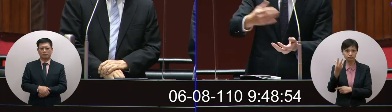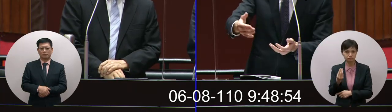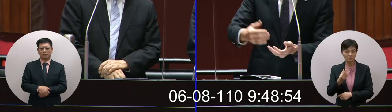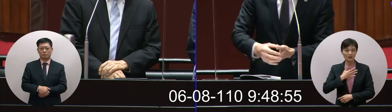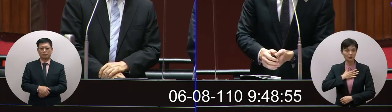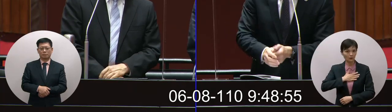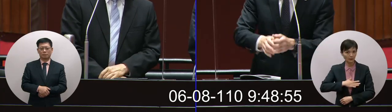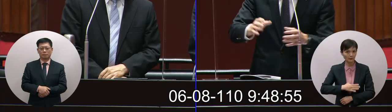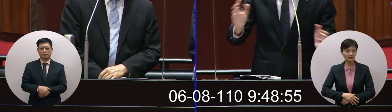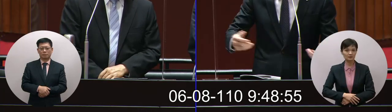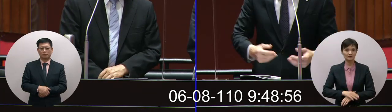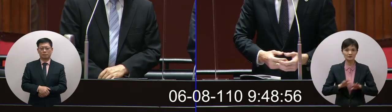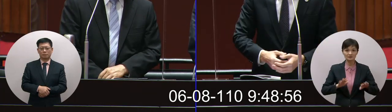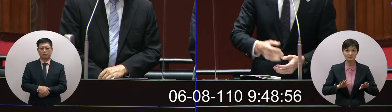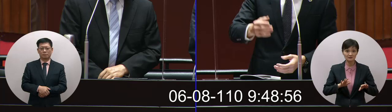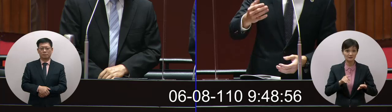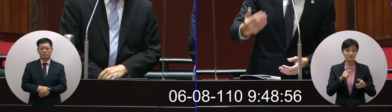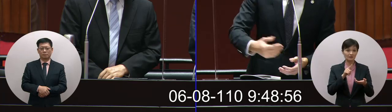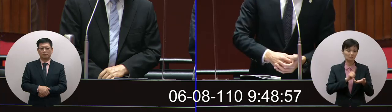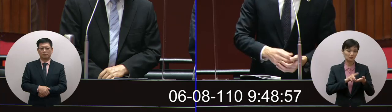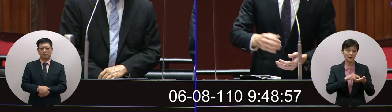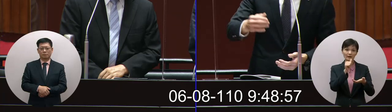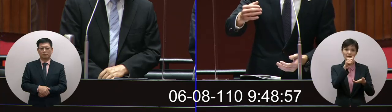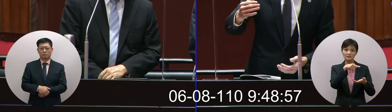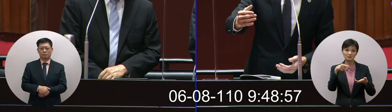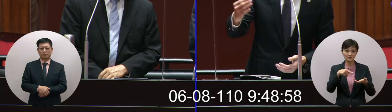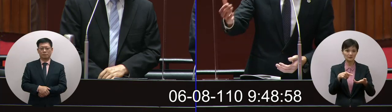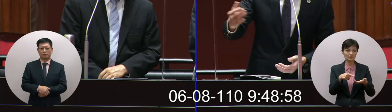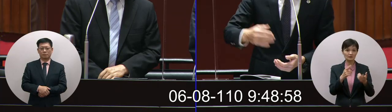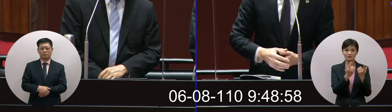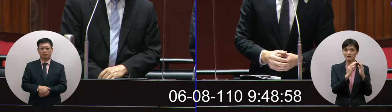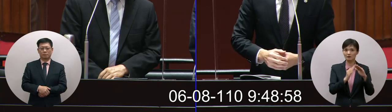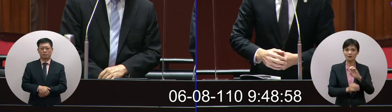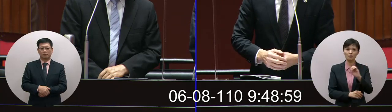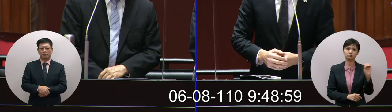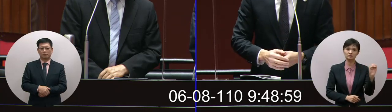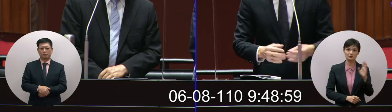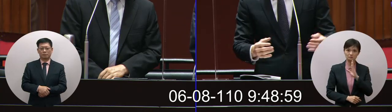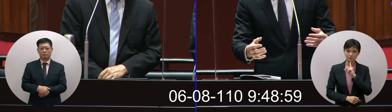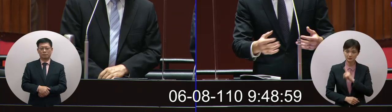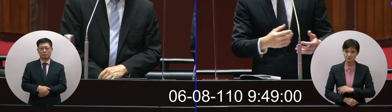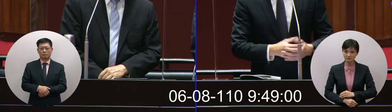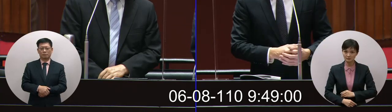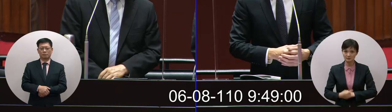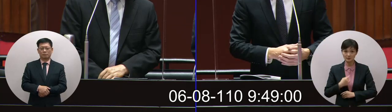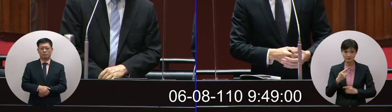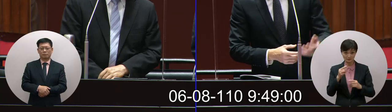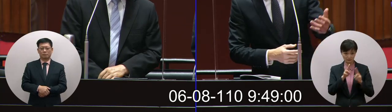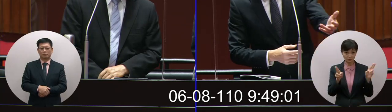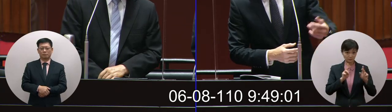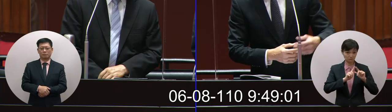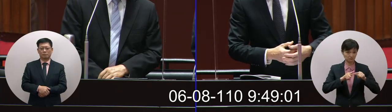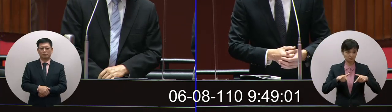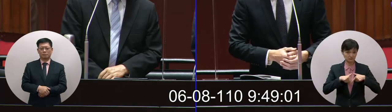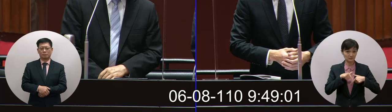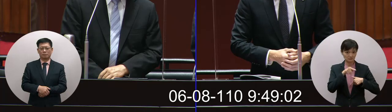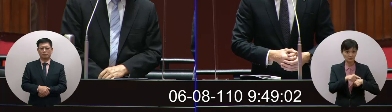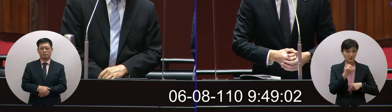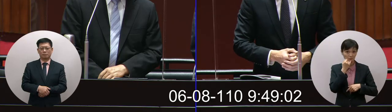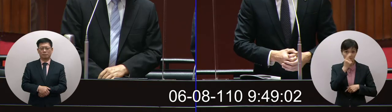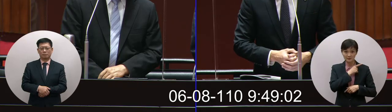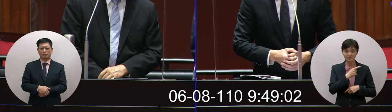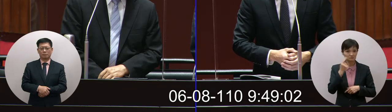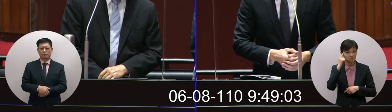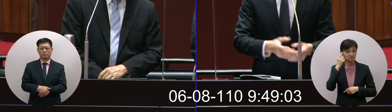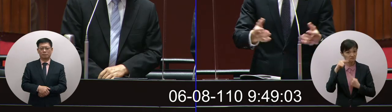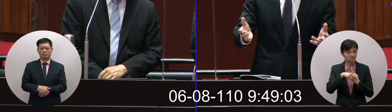个所谓智慧城市啦，啥拢无。所以讲，我迄个时阵请这个指挥中心讲会当到协调看卖咯，我当安尼排队咧，这真正唔